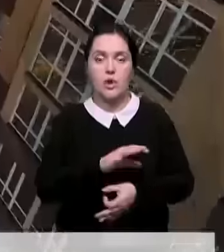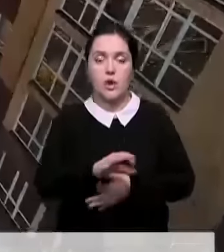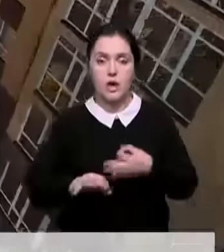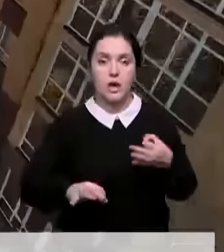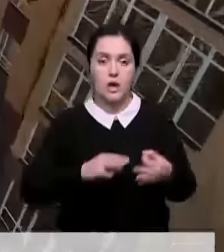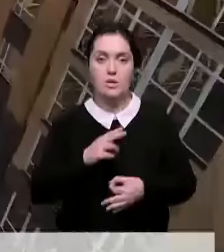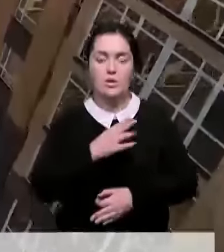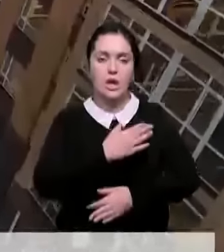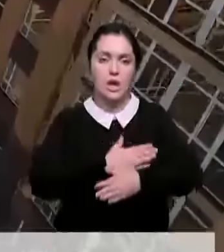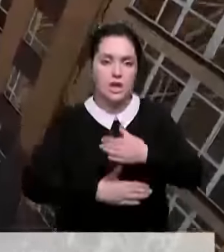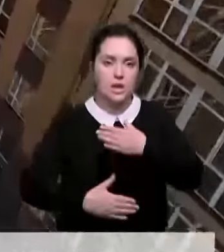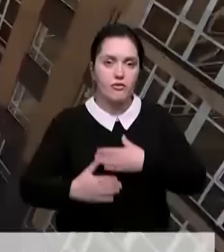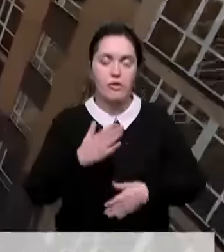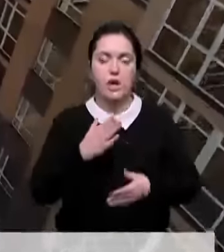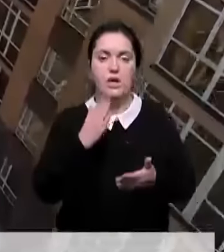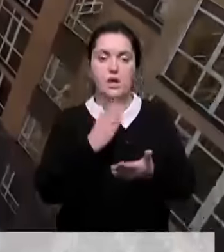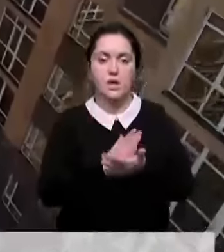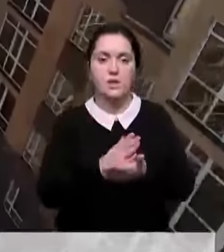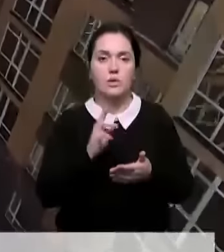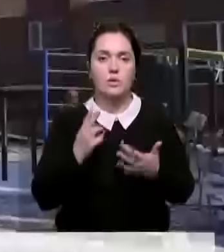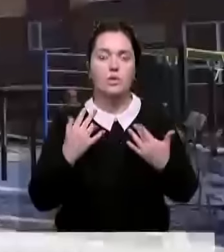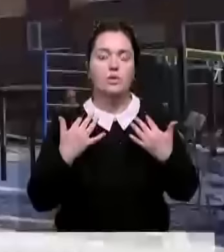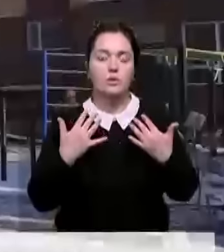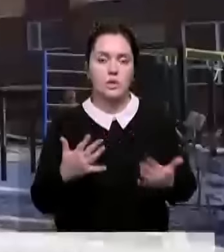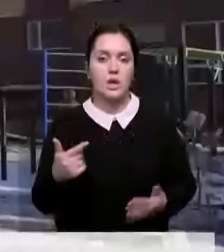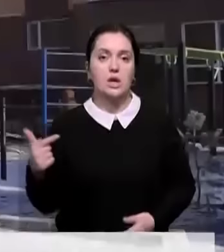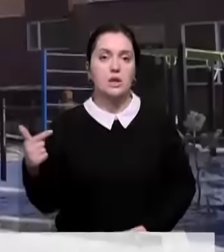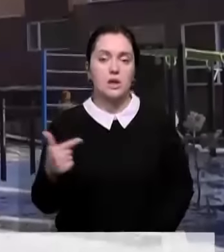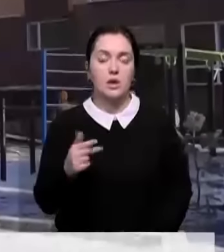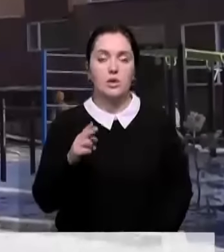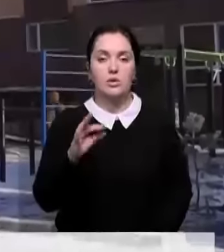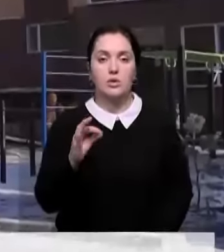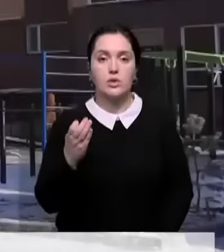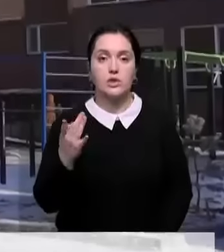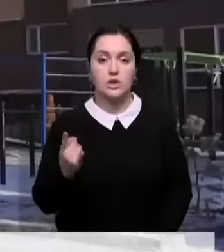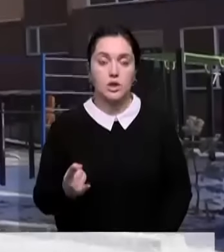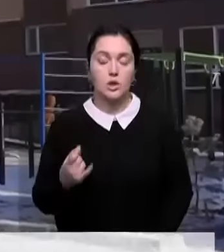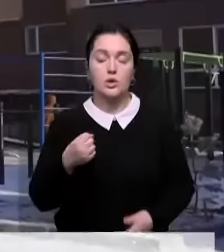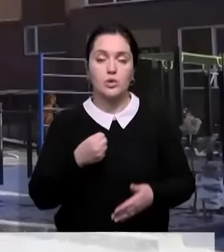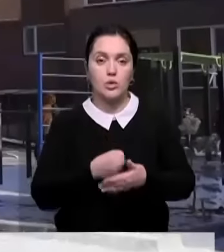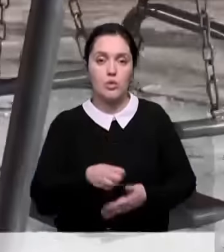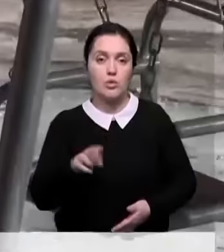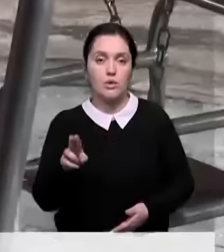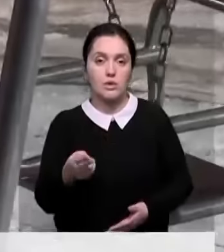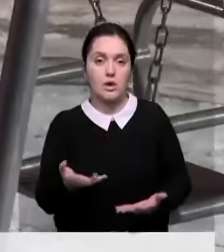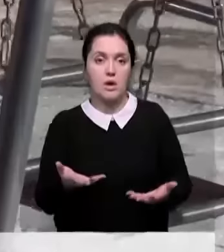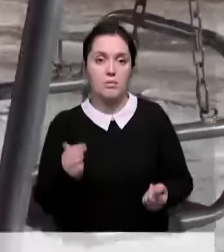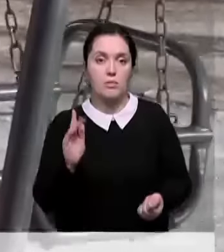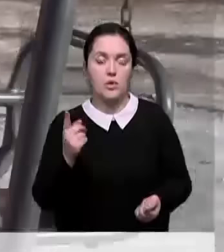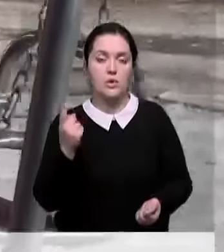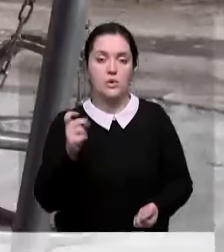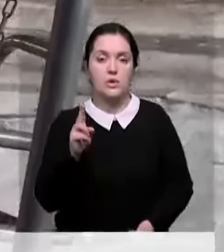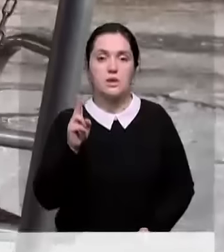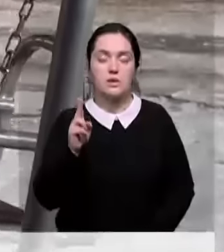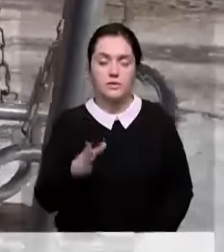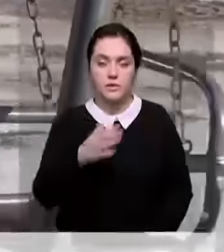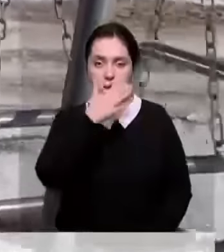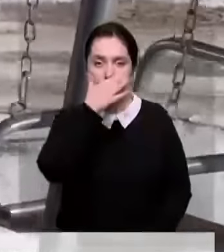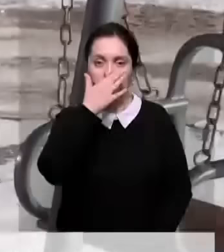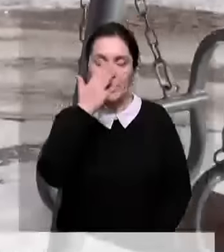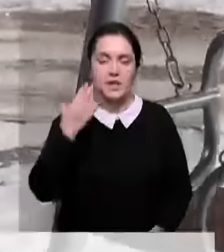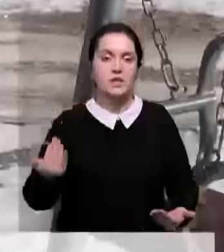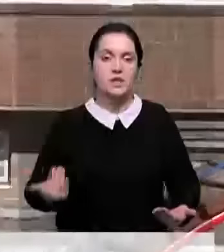с ограниченными возможностями и других нуждающихся граждан в Кошше до конца года планируют приобрести еще больше 100 квартир. В целом, в